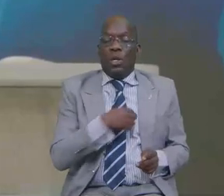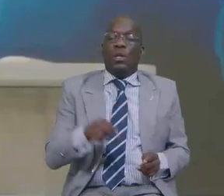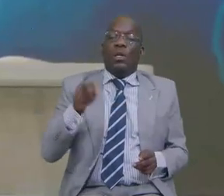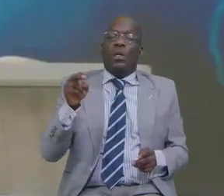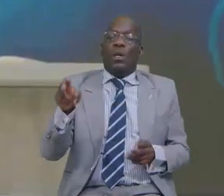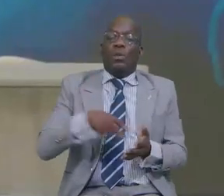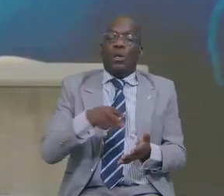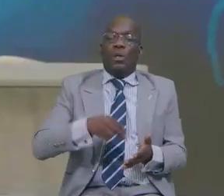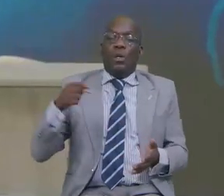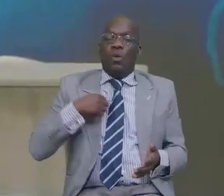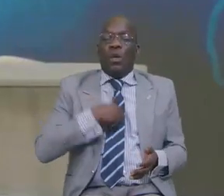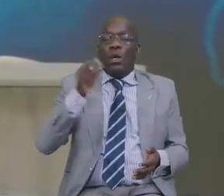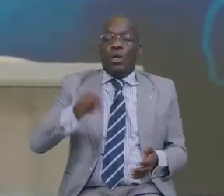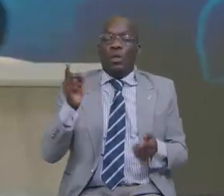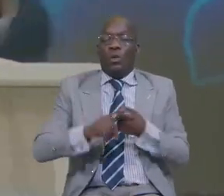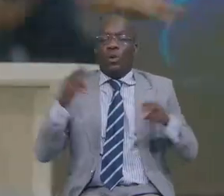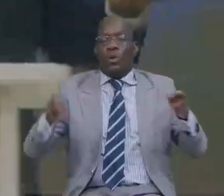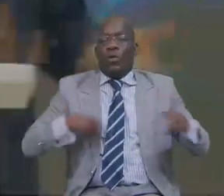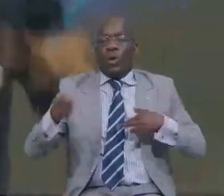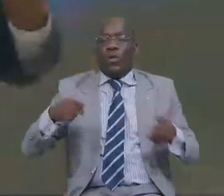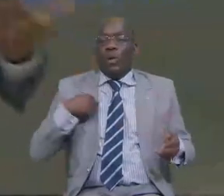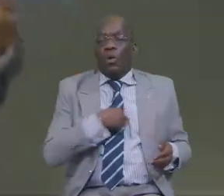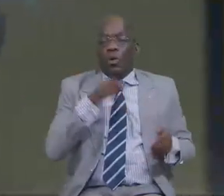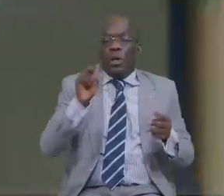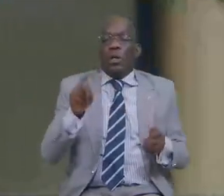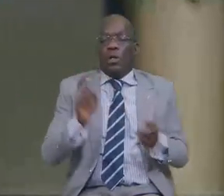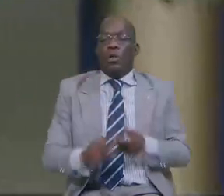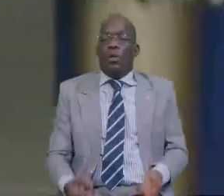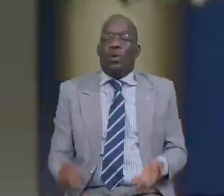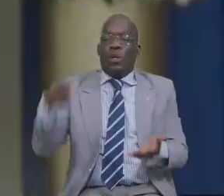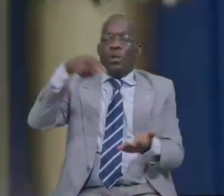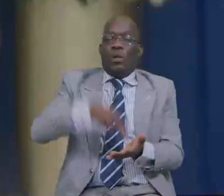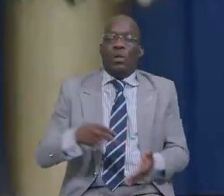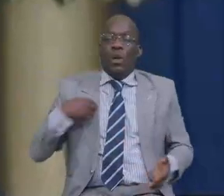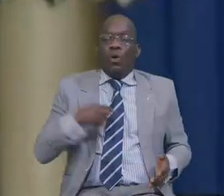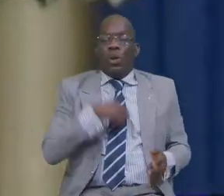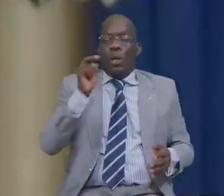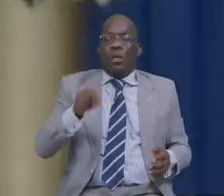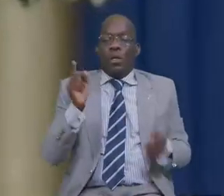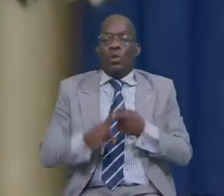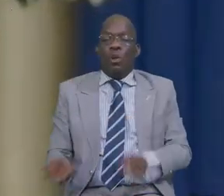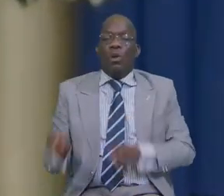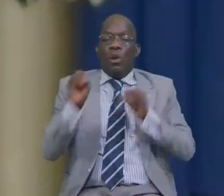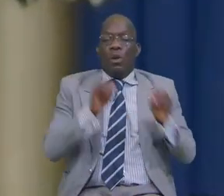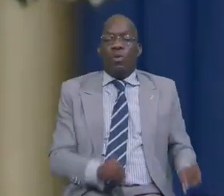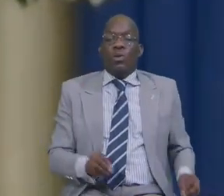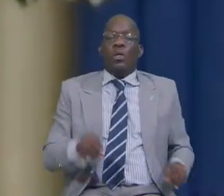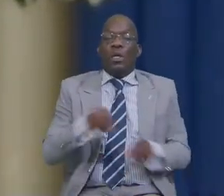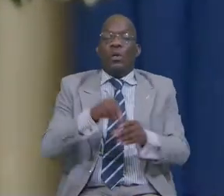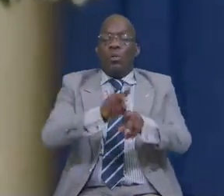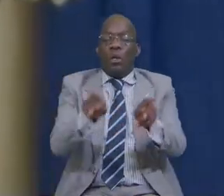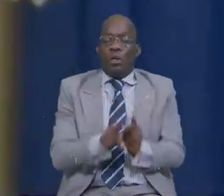Nous devons réveiller, nous devons ressusciter, nous devons mettre en place